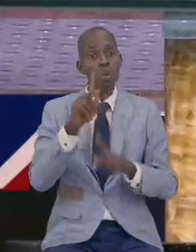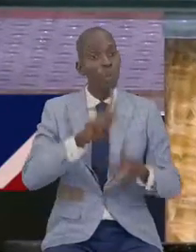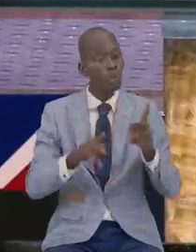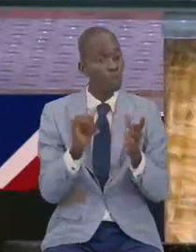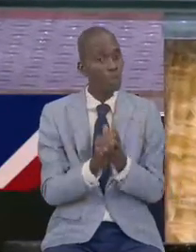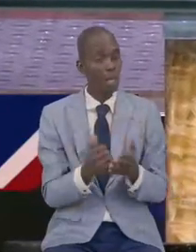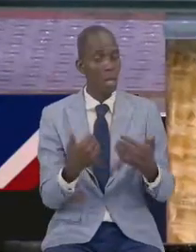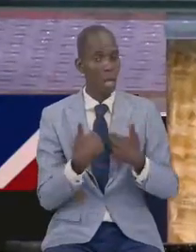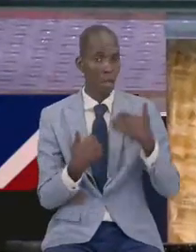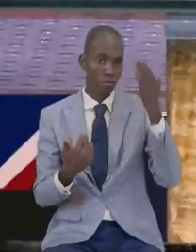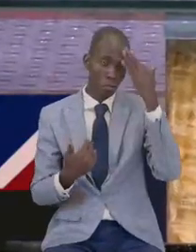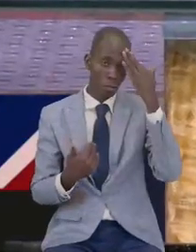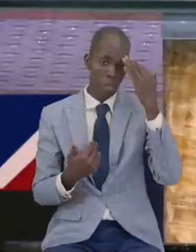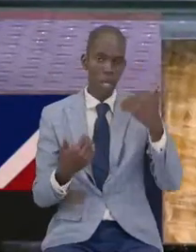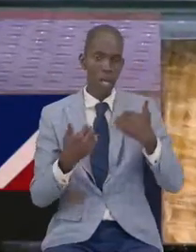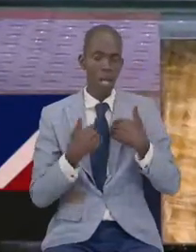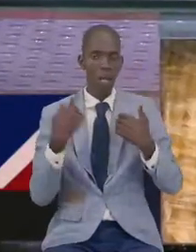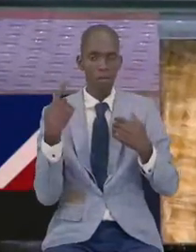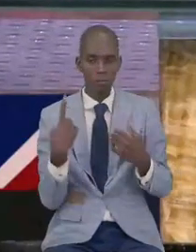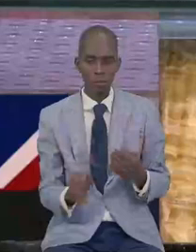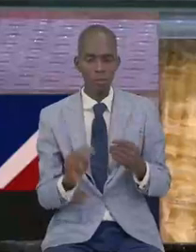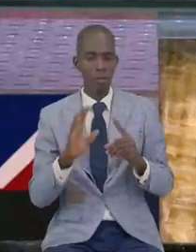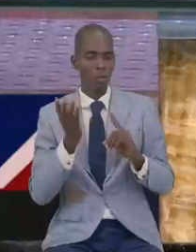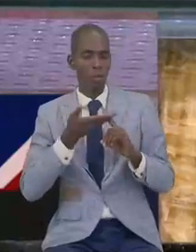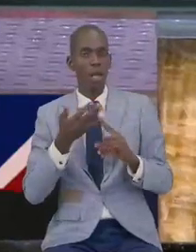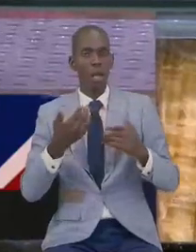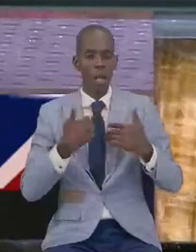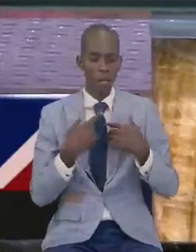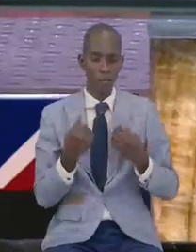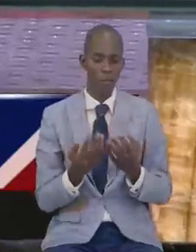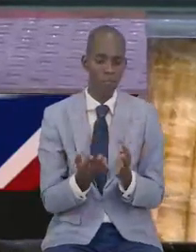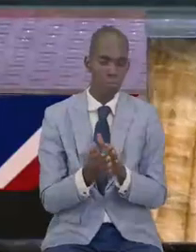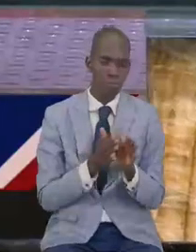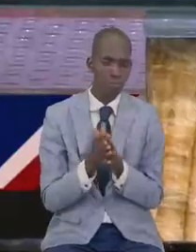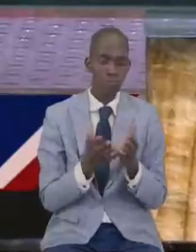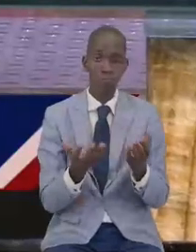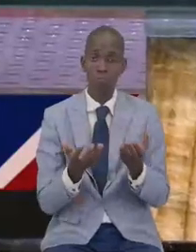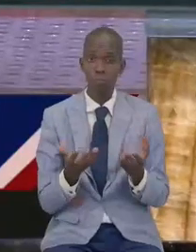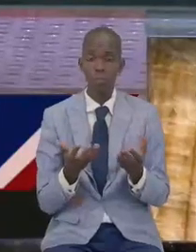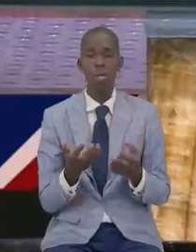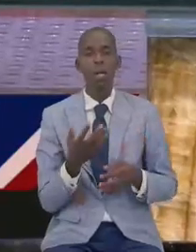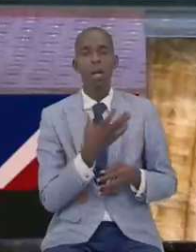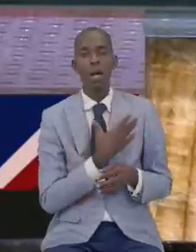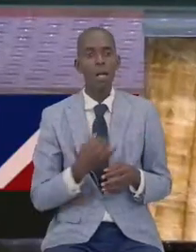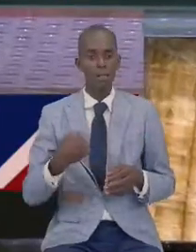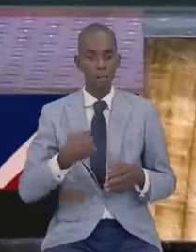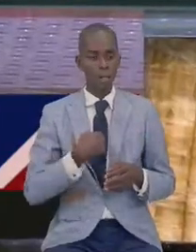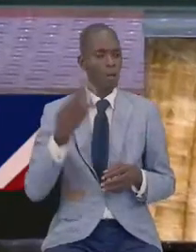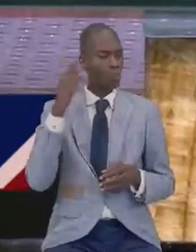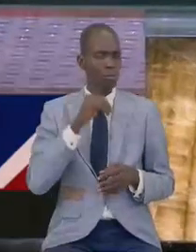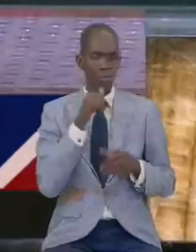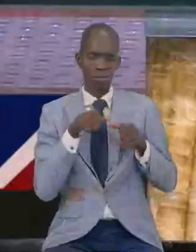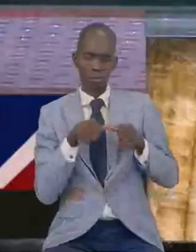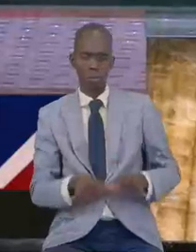la connaissance à ceux qui ont la conviction, ce que le désir, je ne vais pas arrêter tel que j'étais dans les années